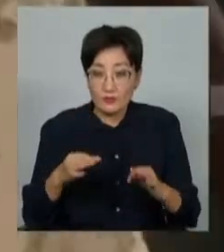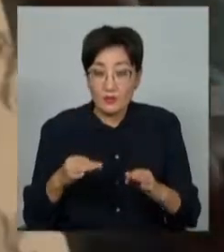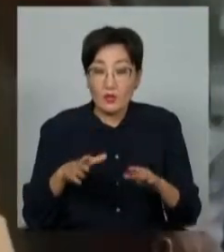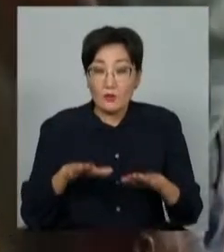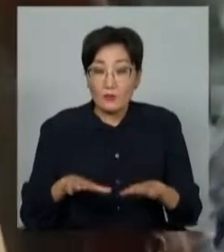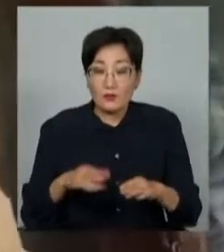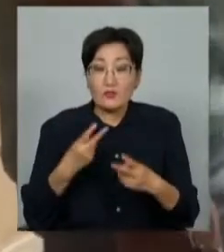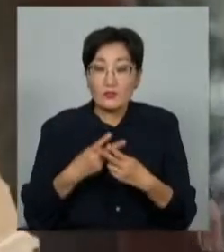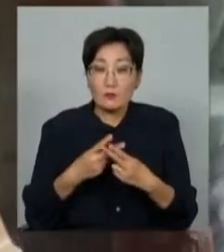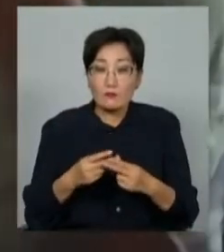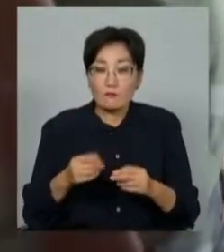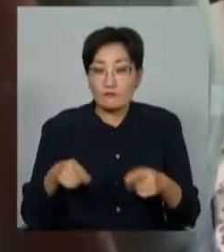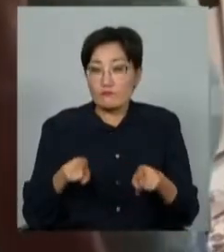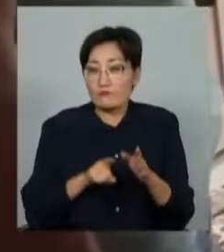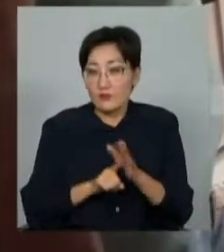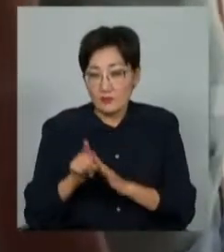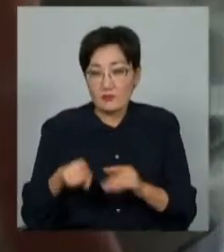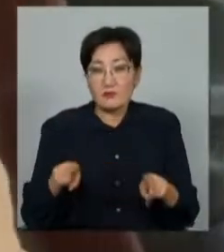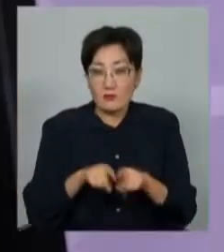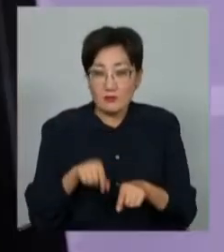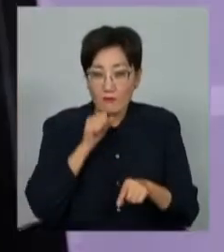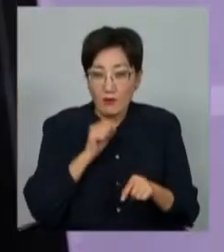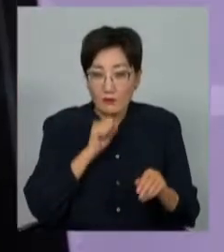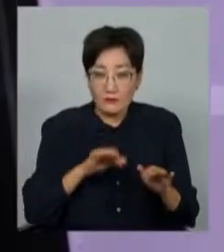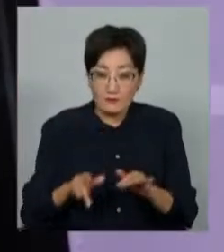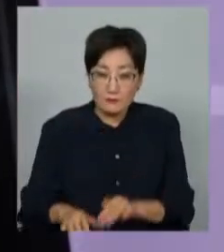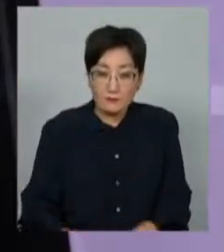места заключения принялись за старое.